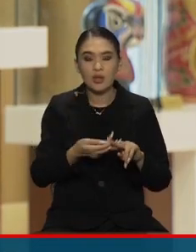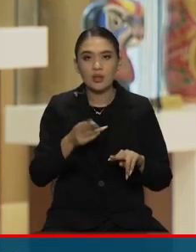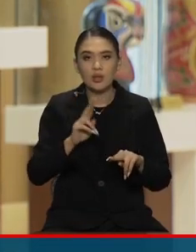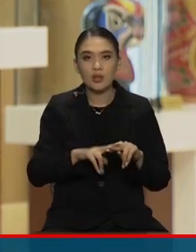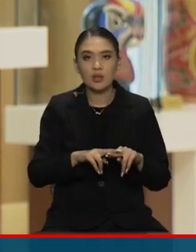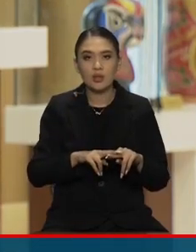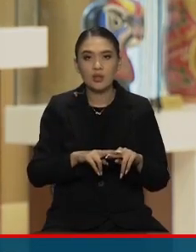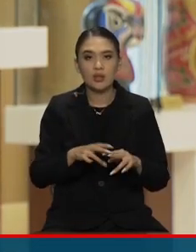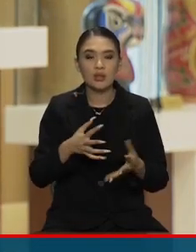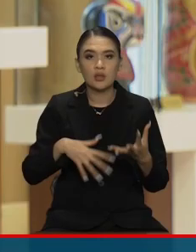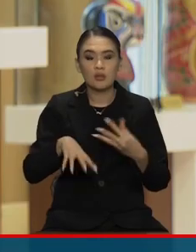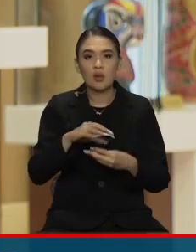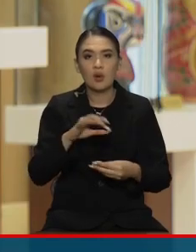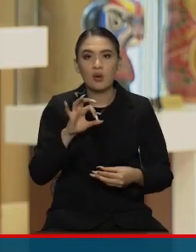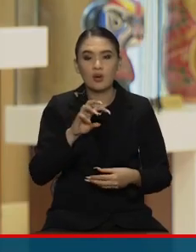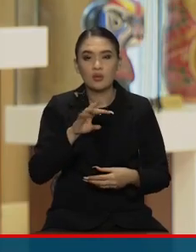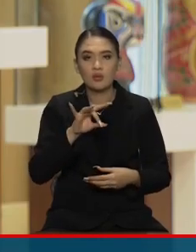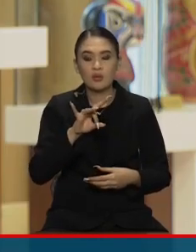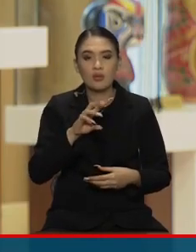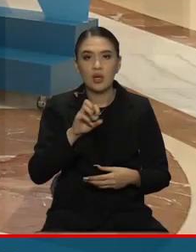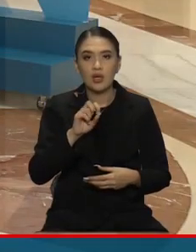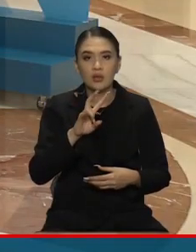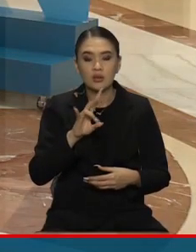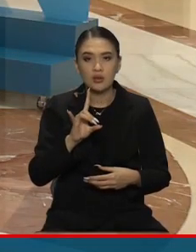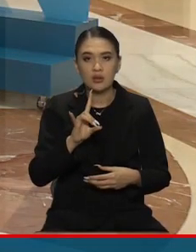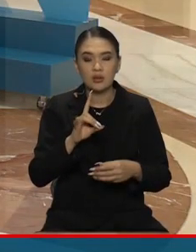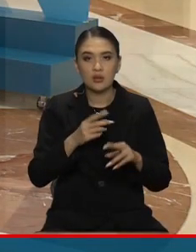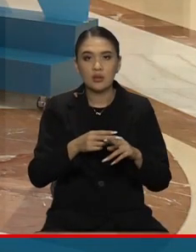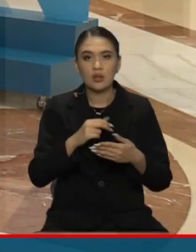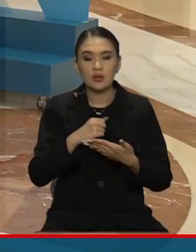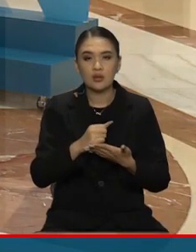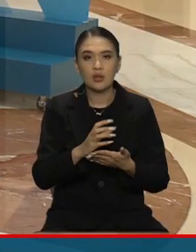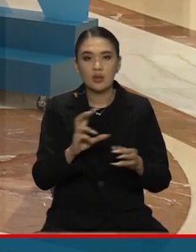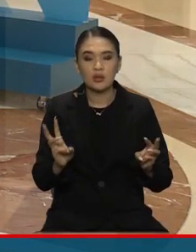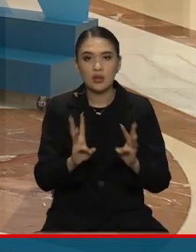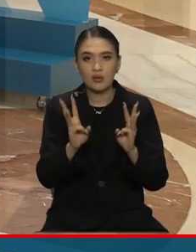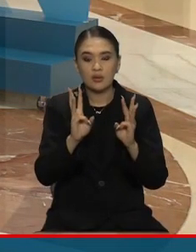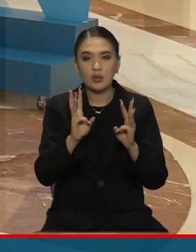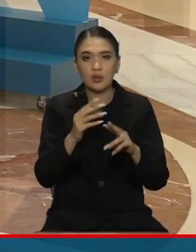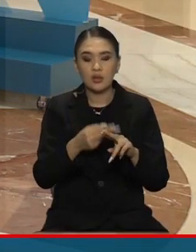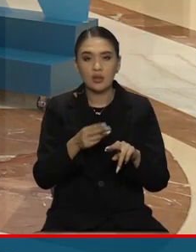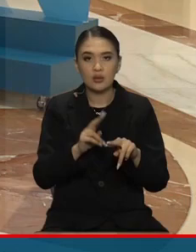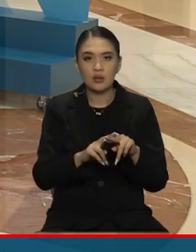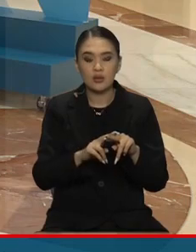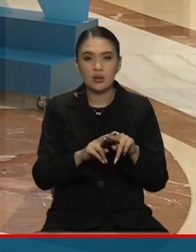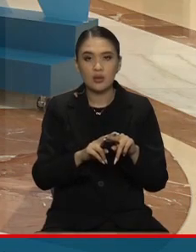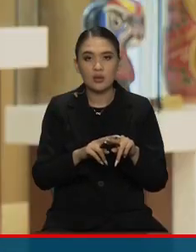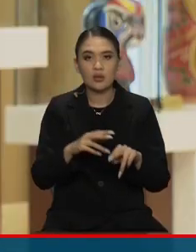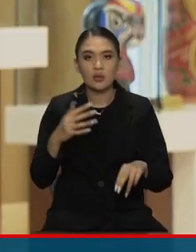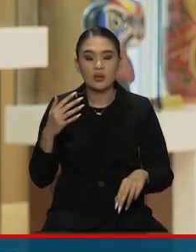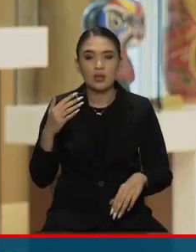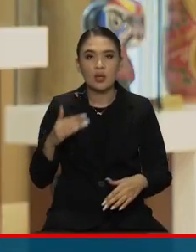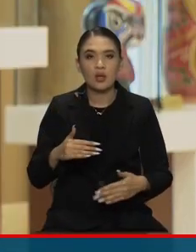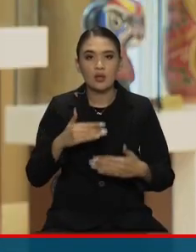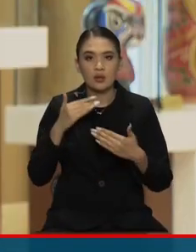семьи романы где произошел пожар зафиксировано возгорание более 100 раз